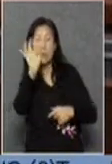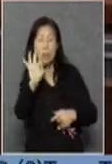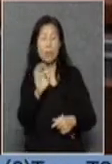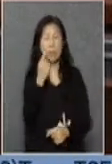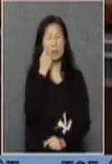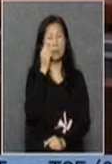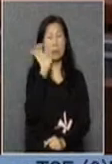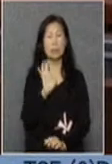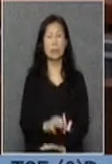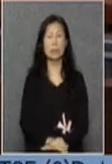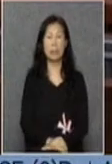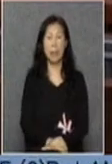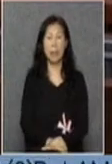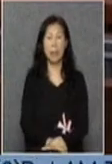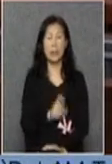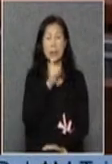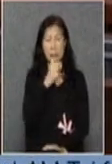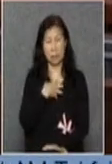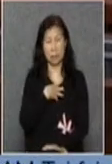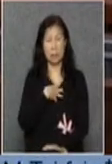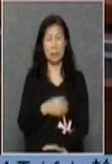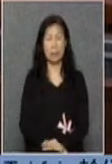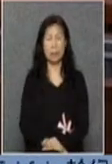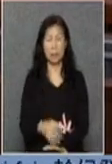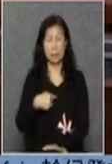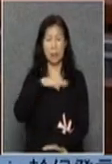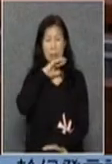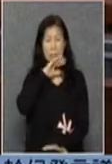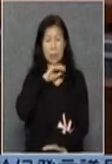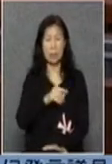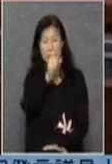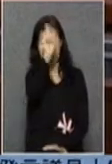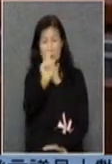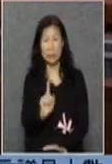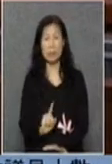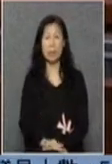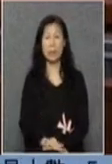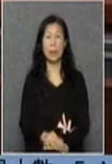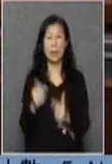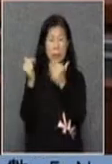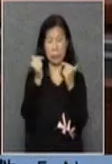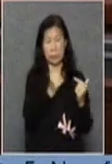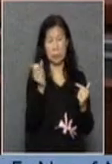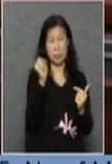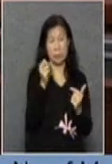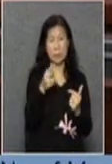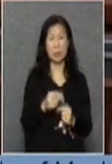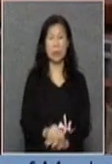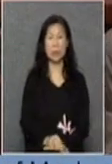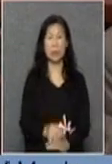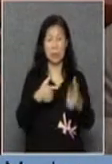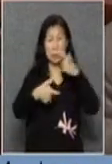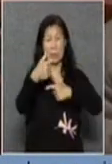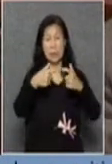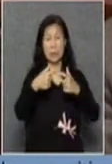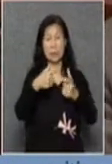嘅感覺。主席，如果我哋係話，我哋點樣可以維持我哋嘅經濟嘅地